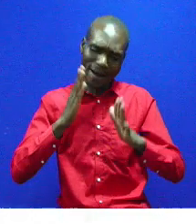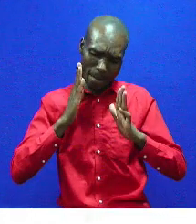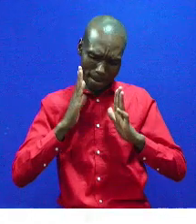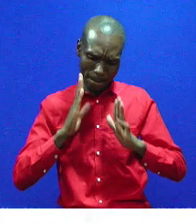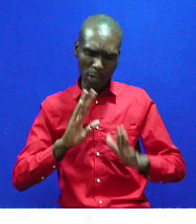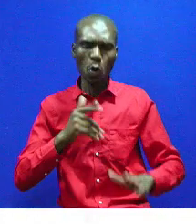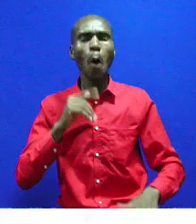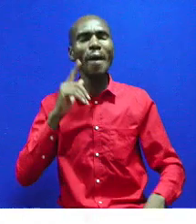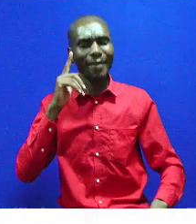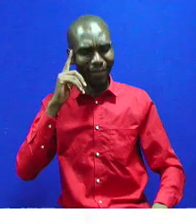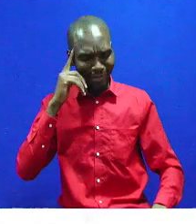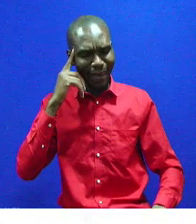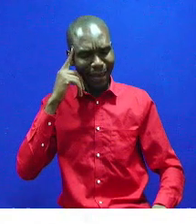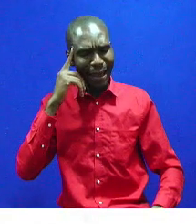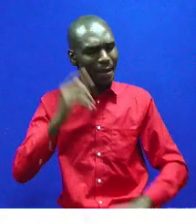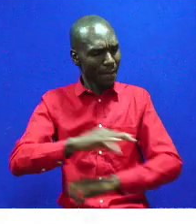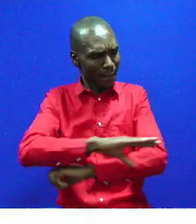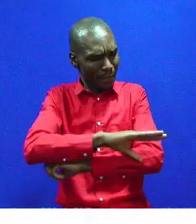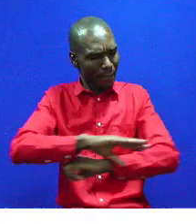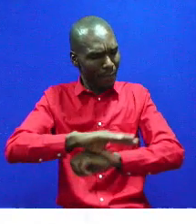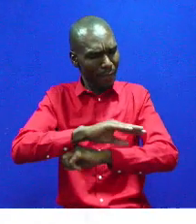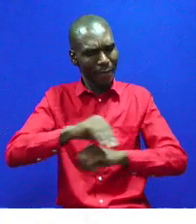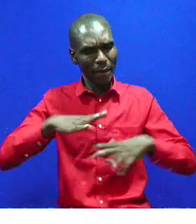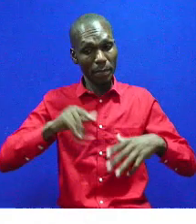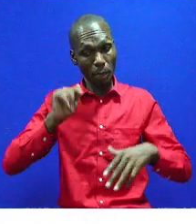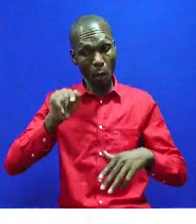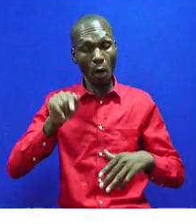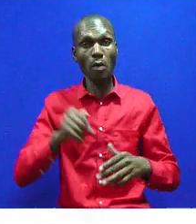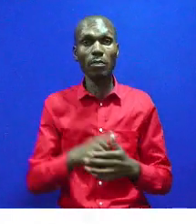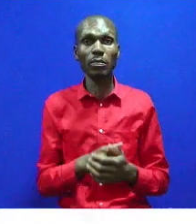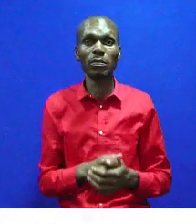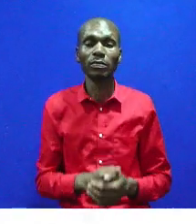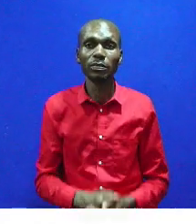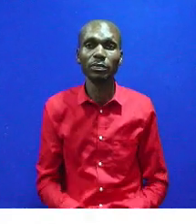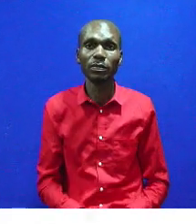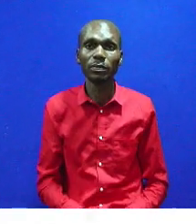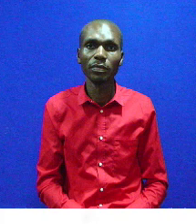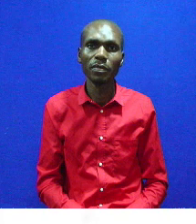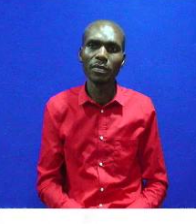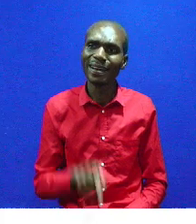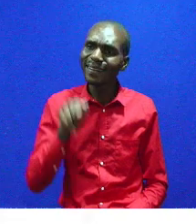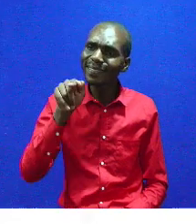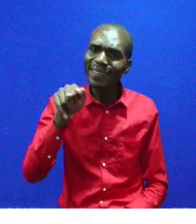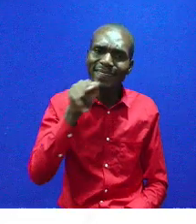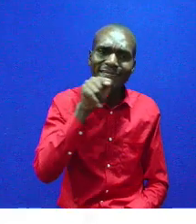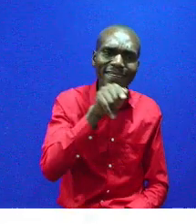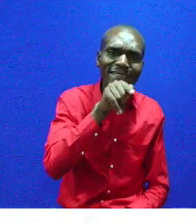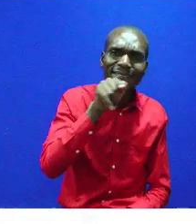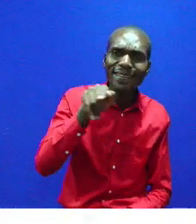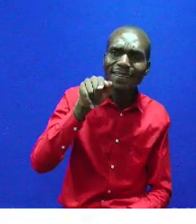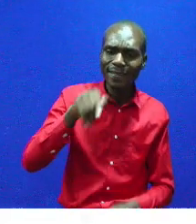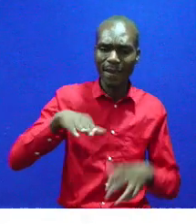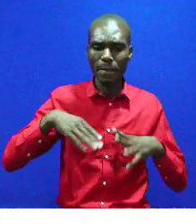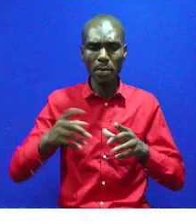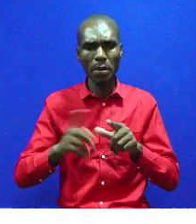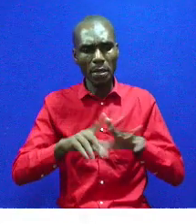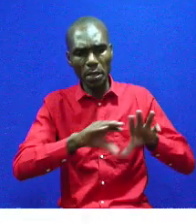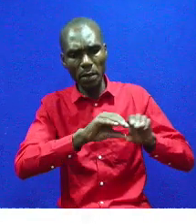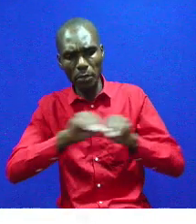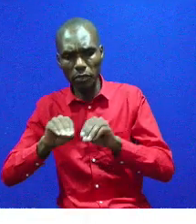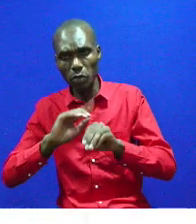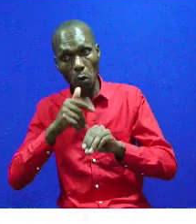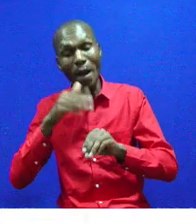gweswania elioko unerelia abatami wechisegi. Na watu wengine wametoka huku wakiwa ni